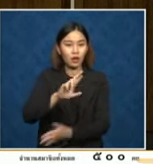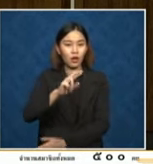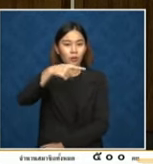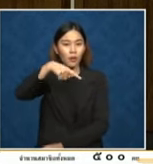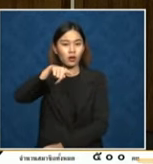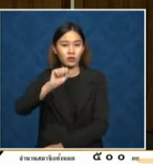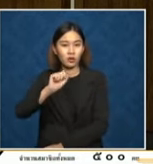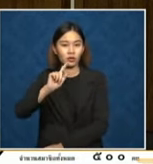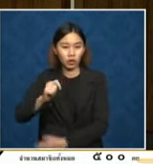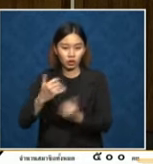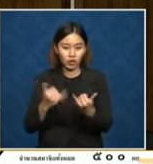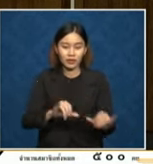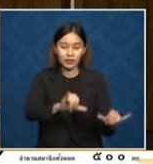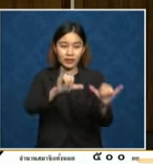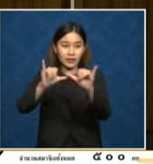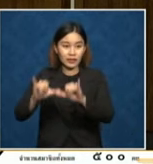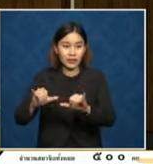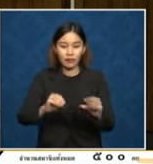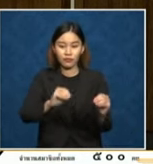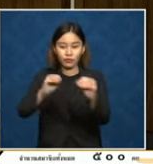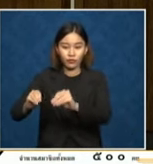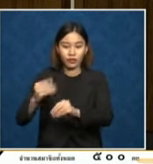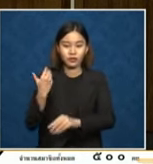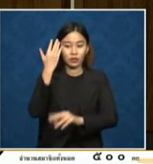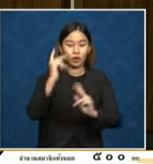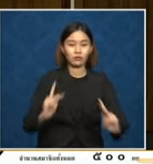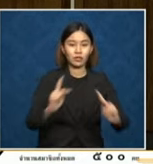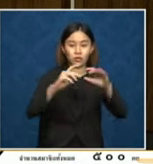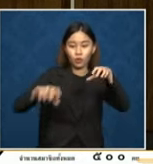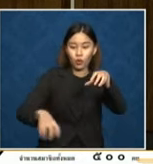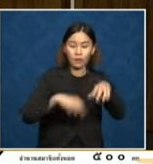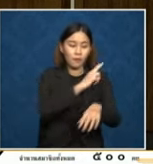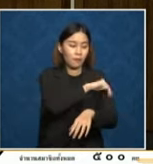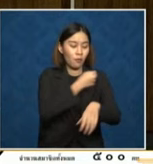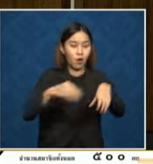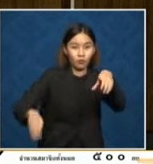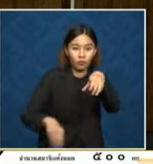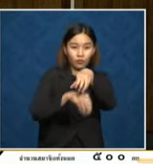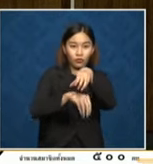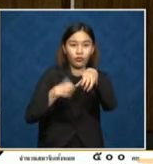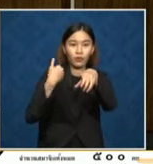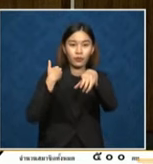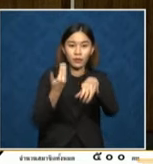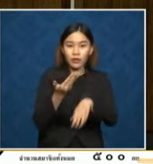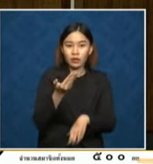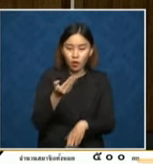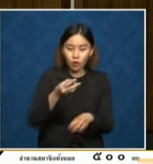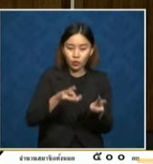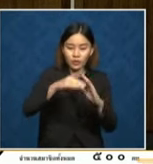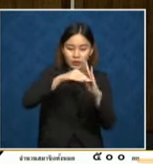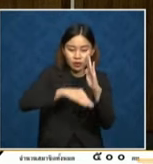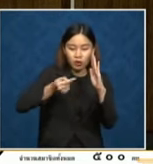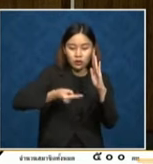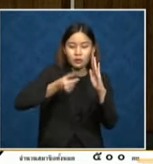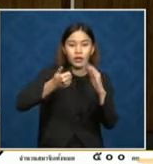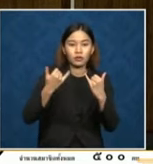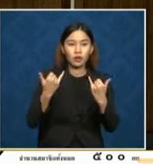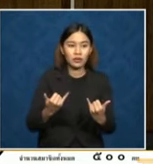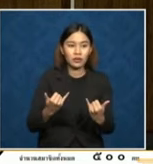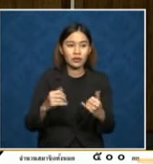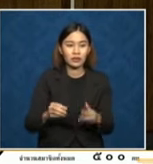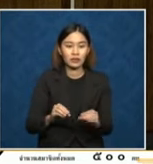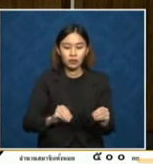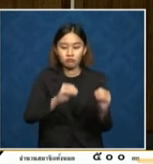ขภาพตำบล นะครับเมื่อก่อนสังกัดกระทรวงสาธารณสุขก็อาจจะมีการใช้แบบเดิมๆมาได้นะครับแต่พอถ่ายโอน